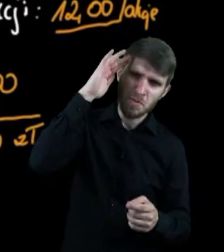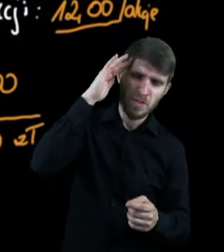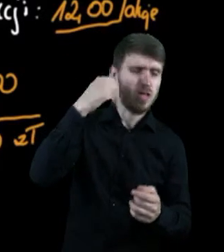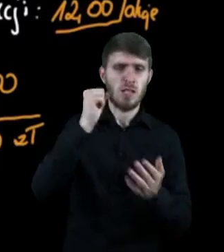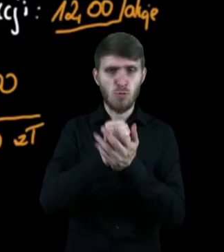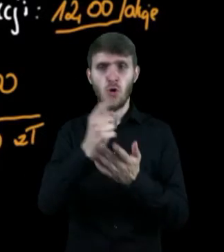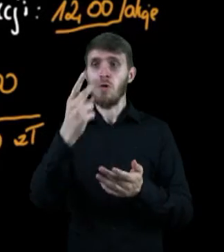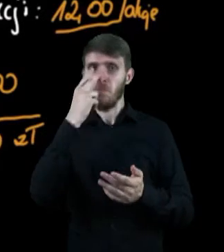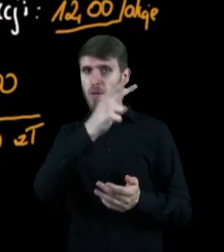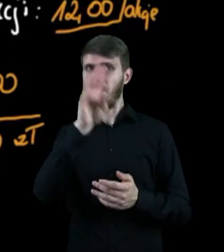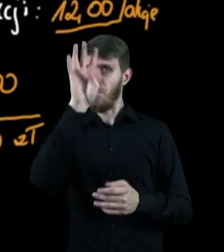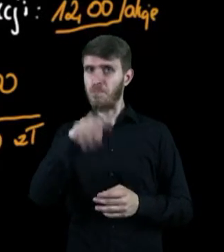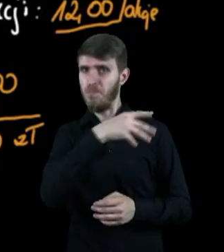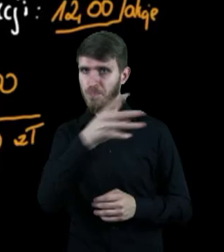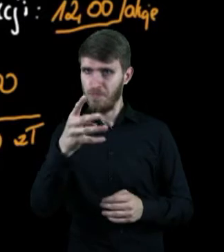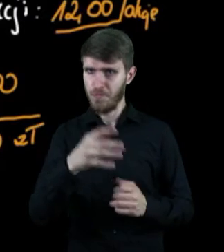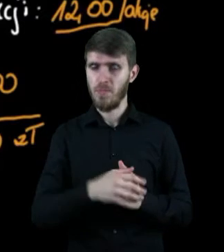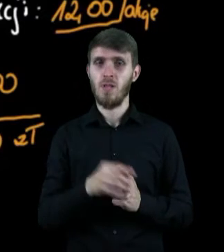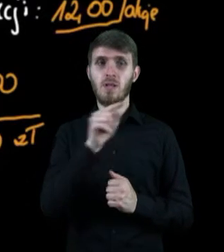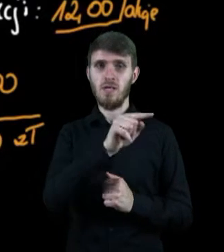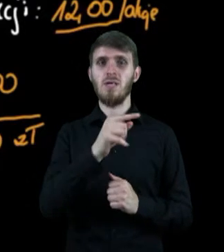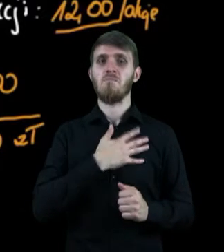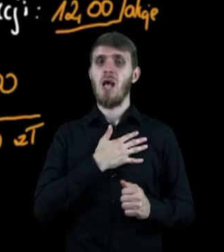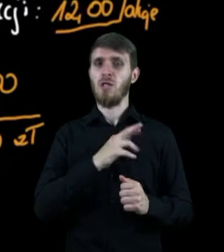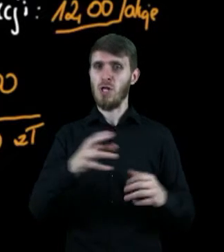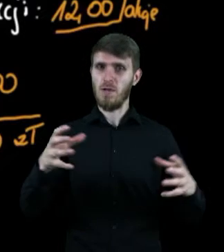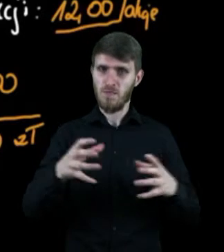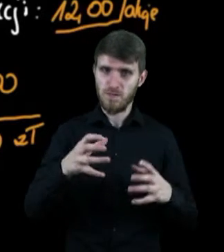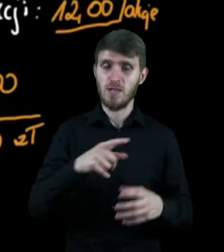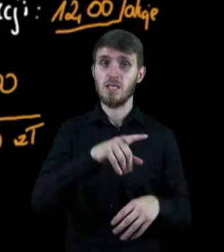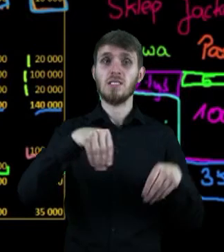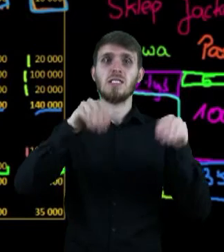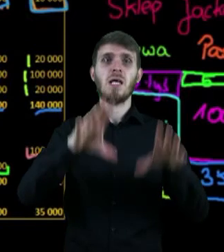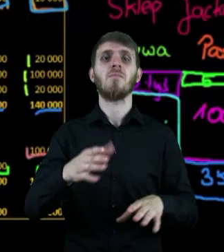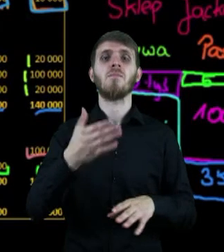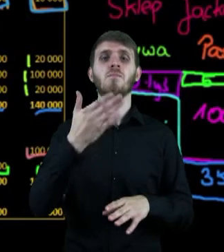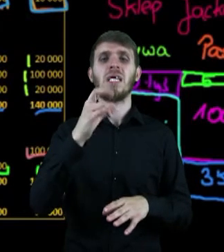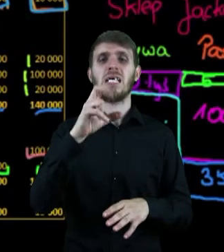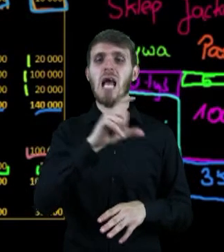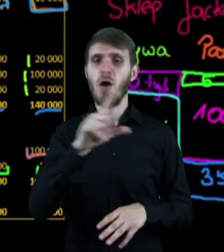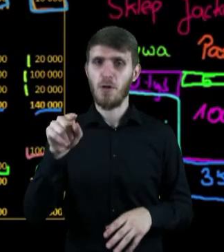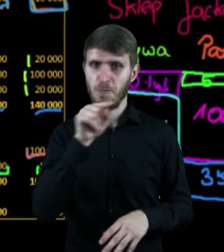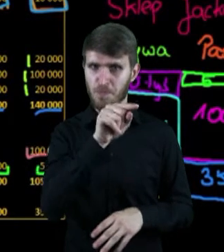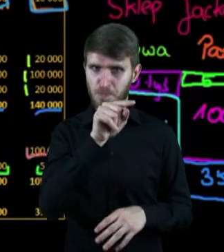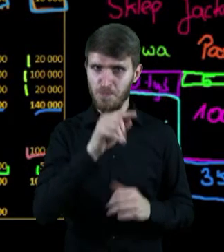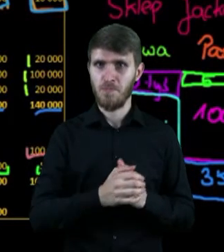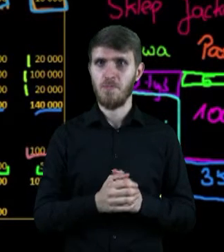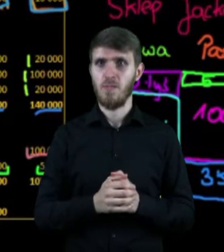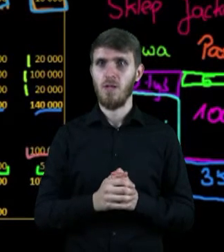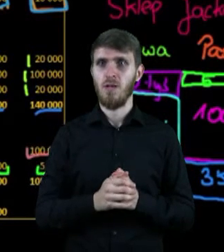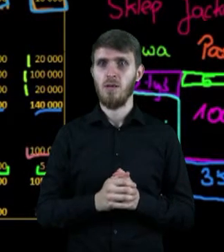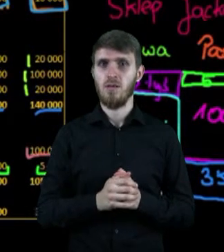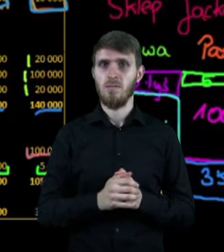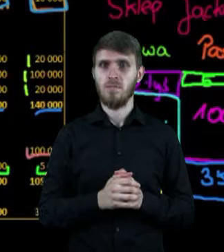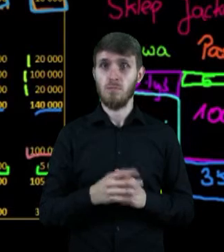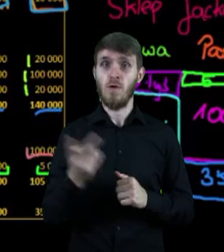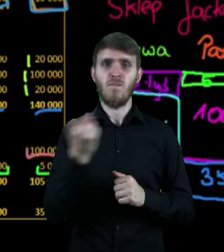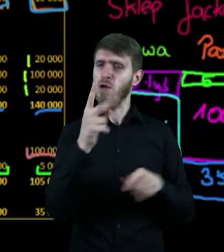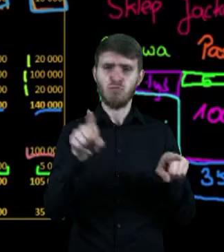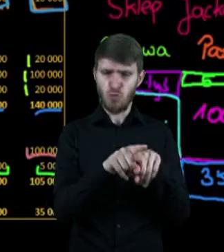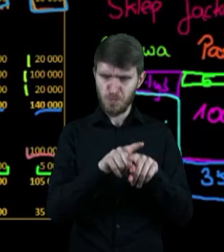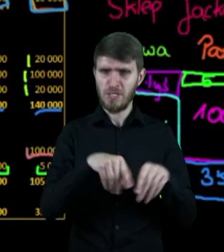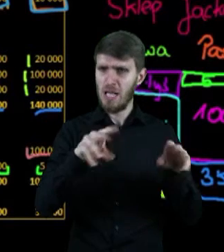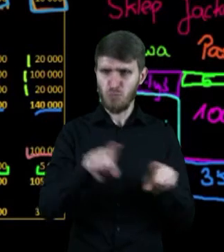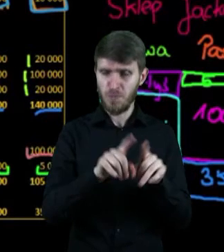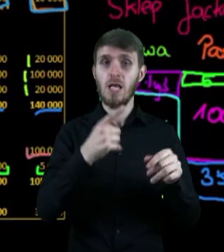140 tysięcy, bo jeżeli pamiętacie, nawet nie musicie pamiętać, zerknijmy do bilansu. W tym miejscu mamy aktywa i w przypadku sklepu